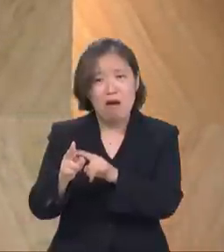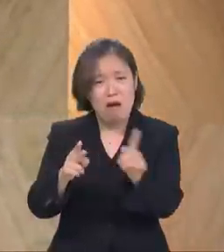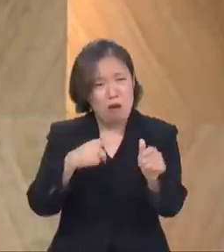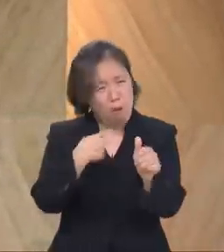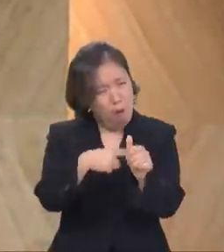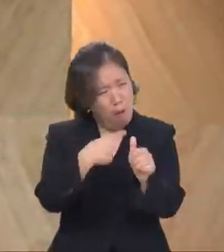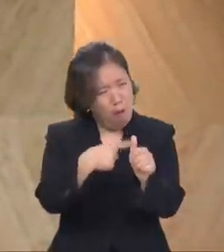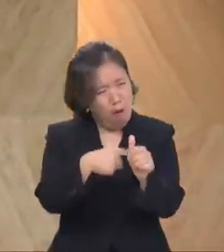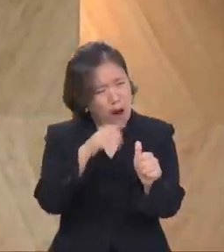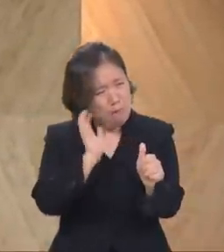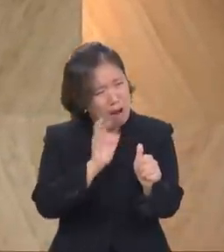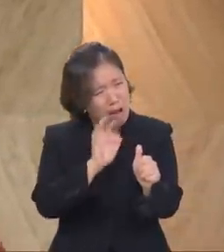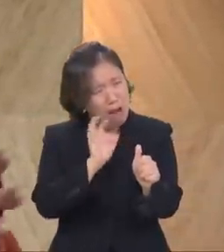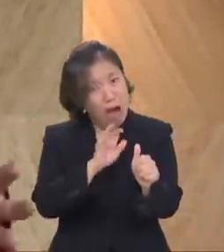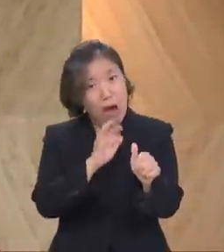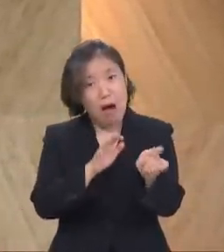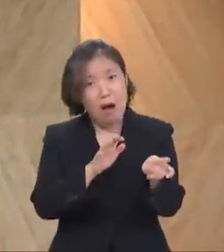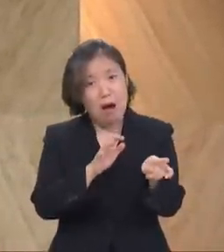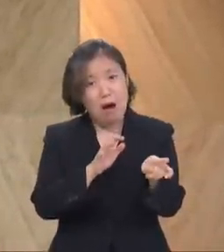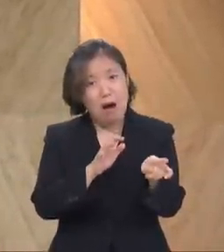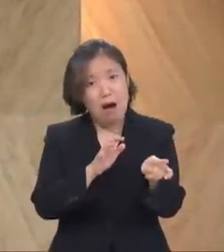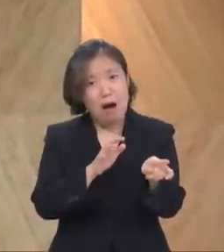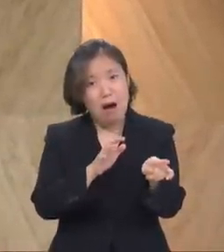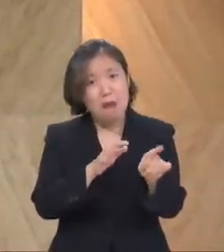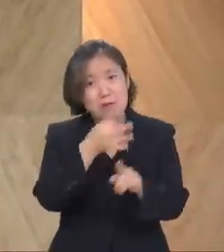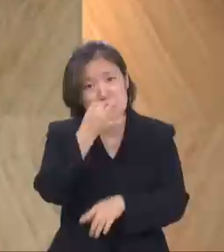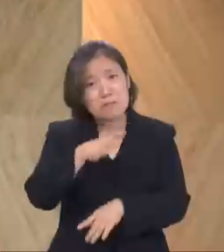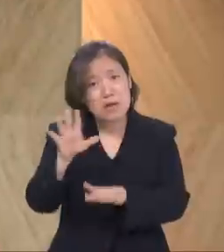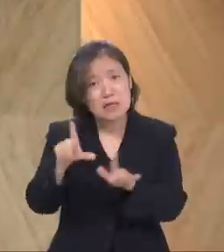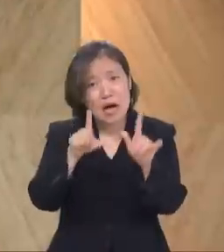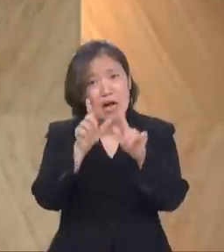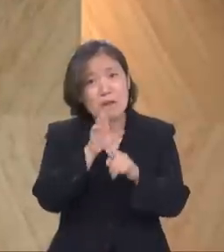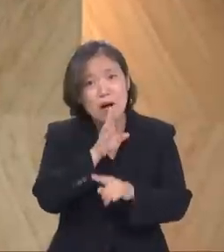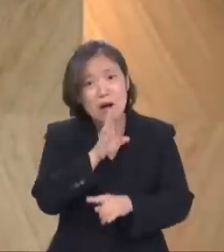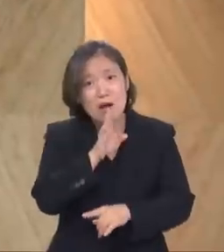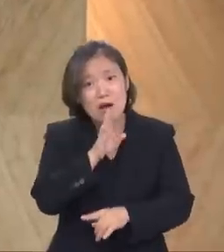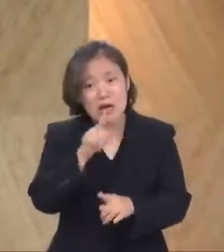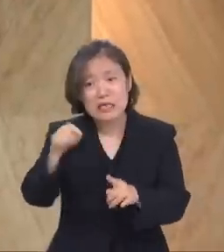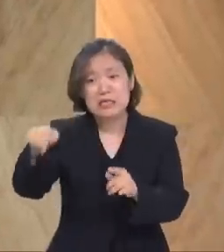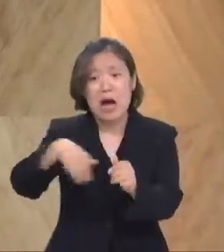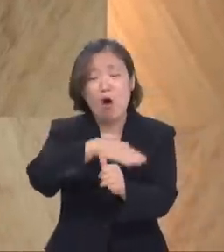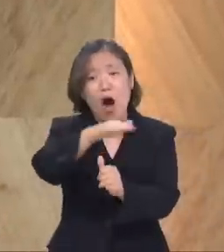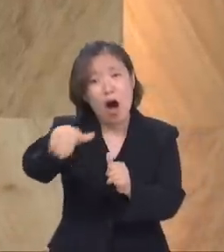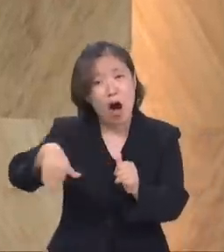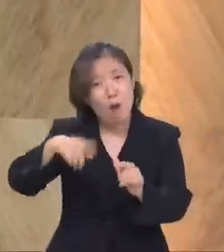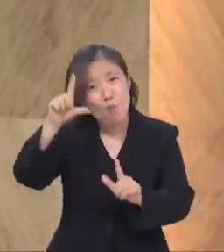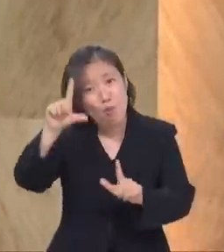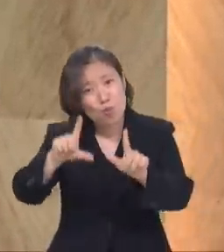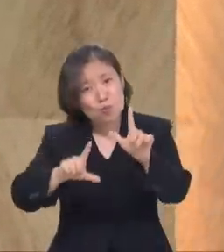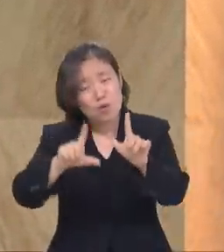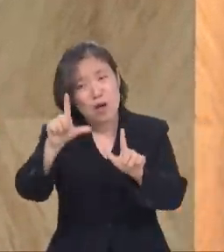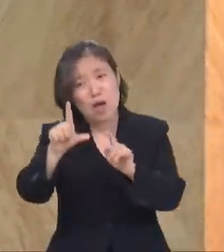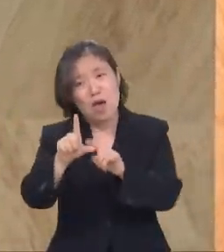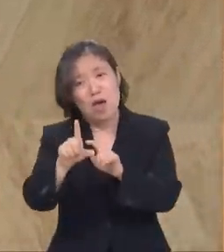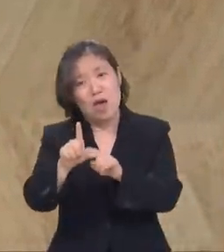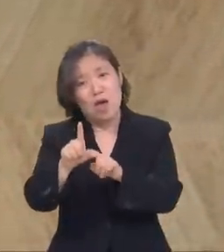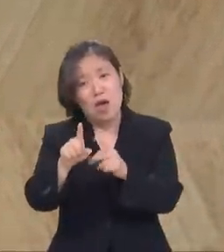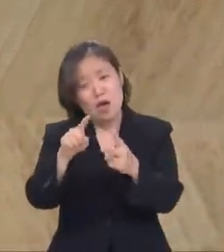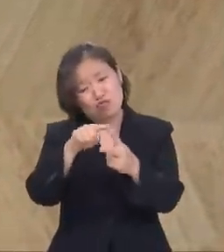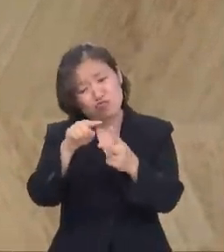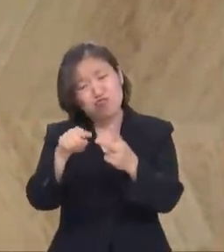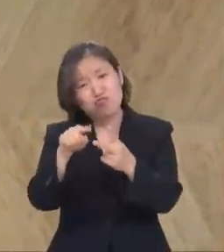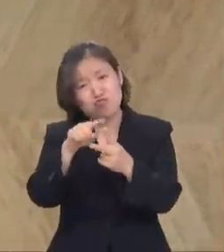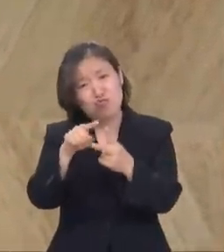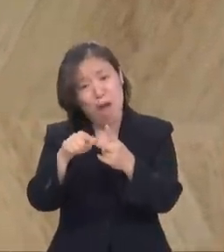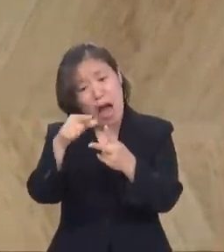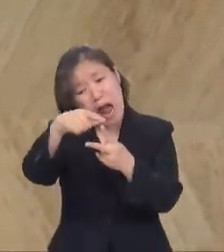언행을 막 이렇게 펼쳐내고 있는 이런 상황이이 둘 중에 하나만 그런 일을